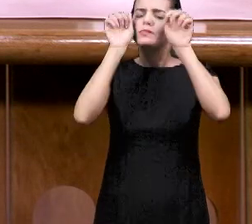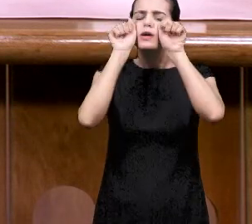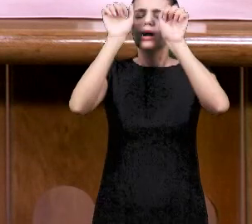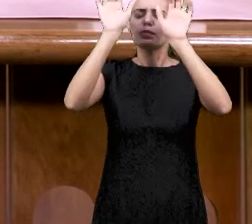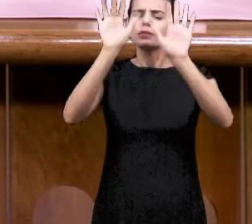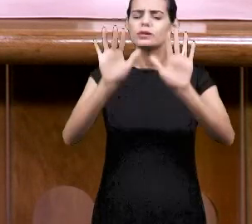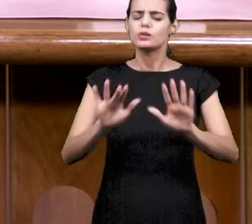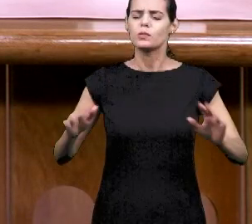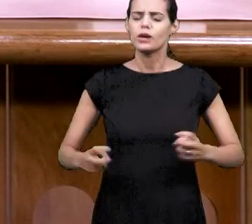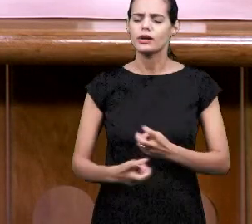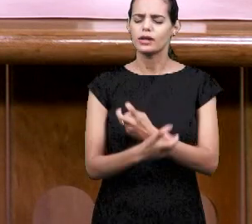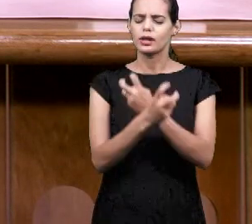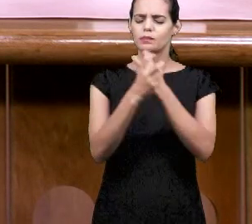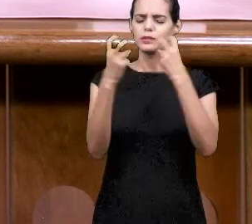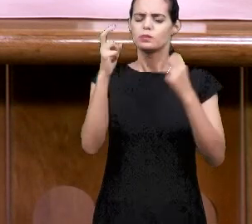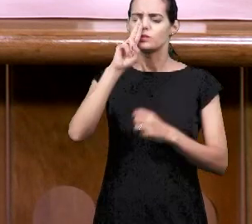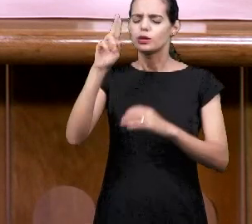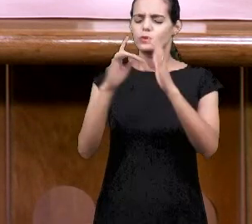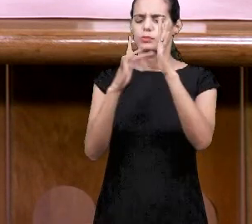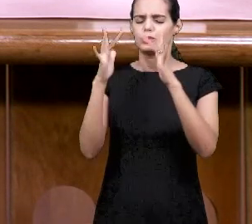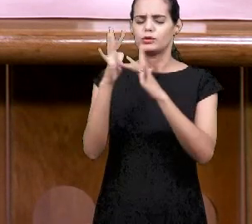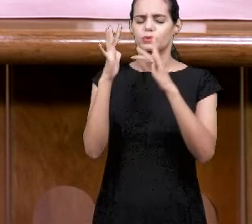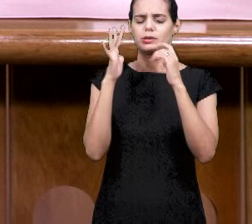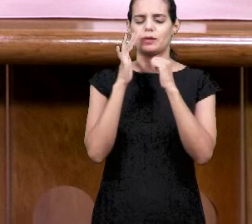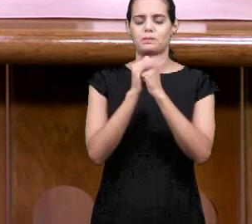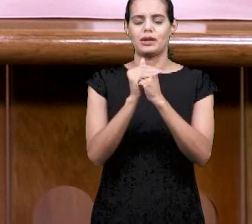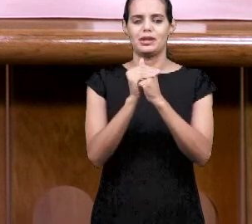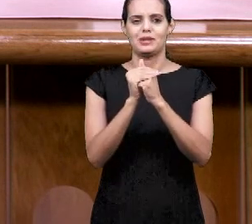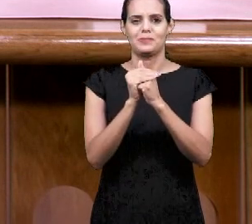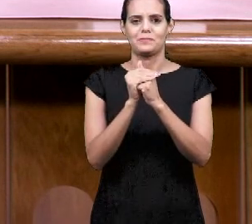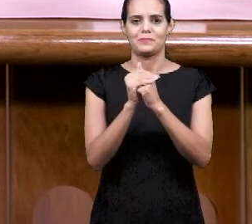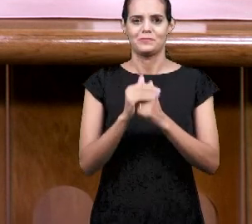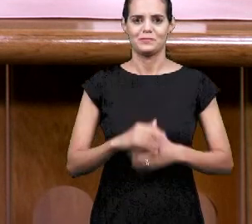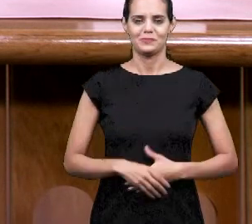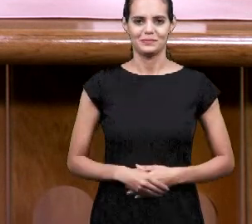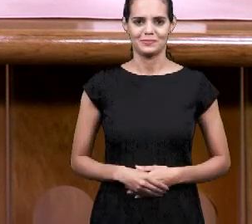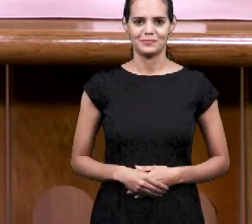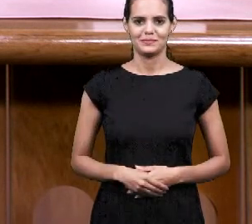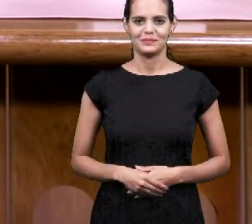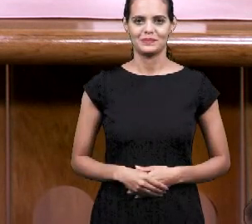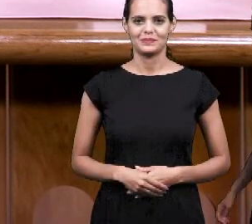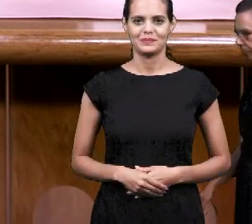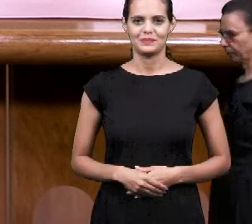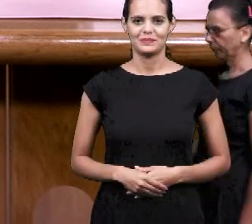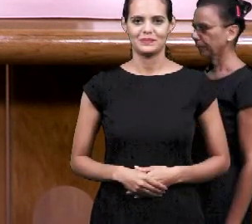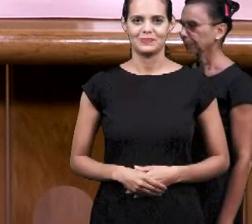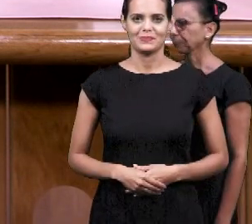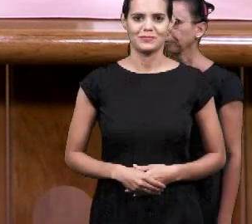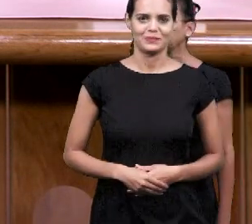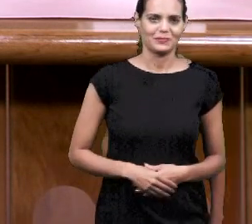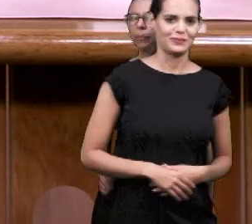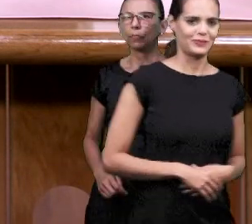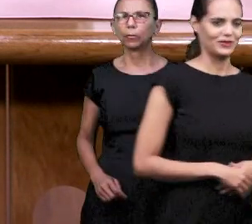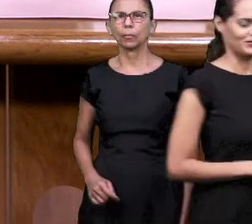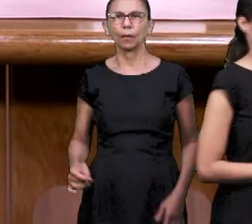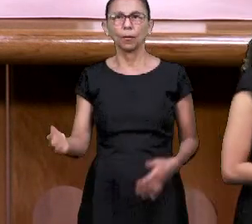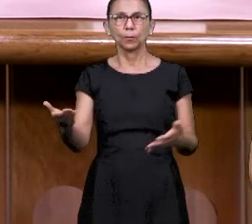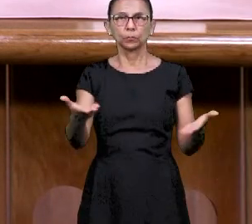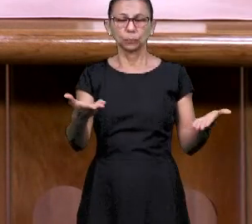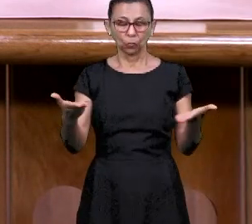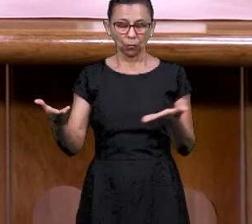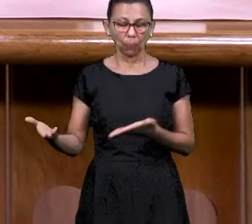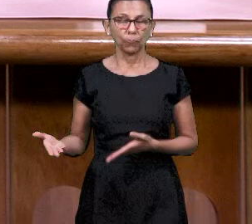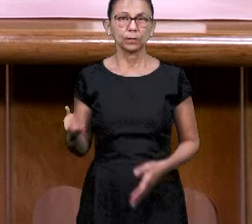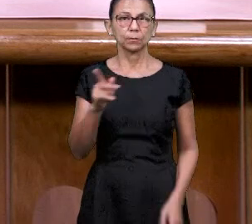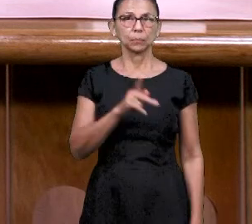Bénis aussi, Seigneur Dieu, les enfants de 0 à 3 ans d'âge en les gardant de tout mal. Bénis, Seigneur Dieu, et en imposant tes mains